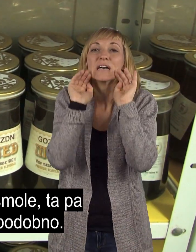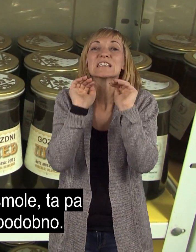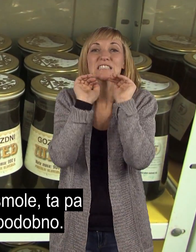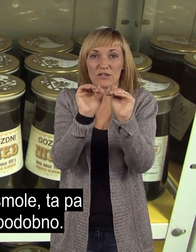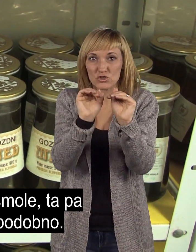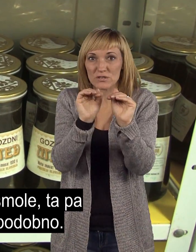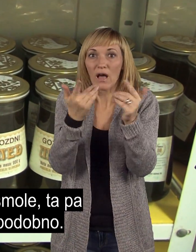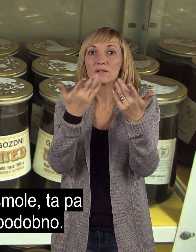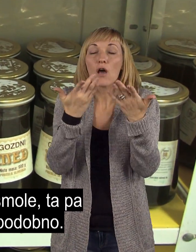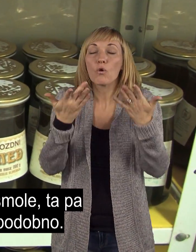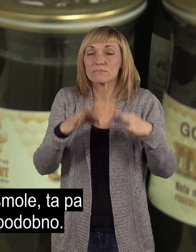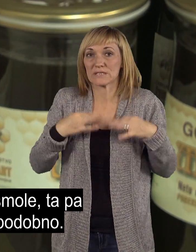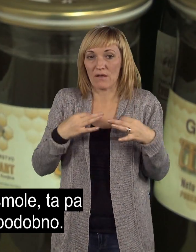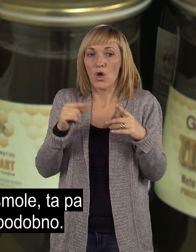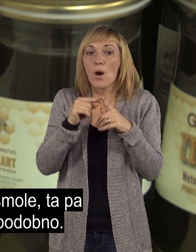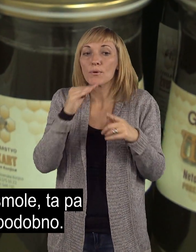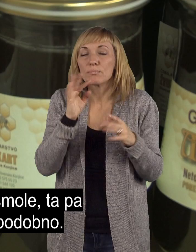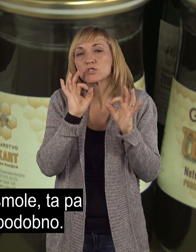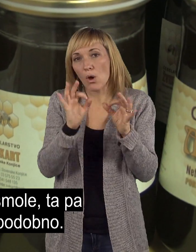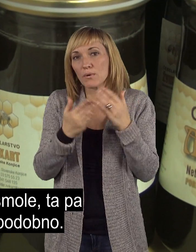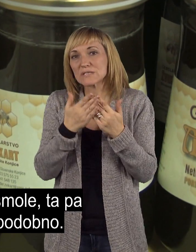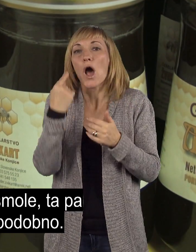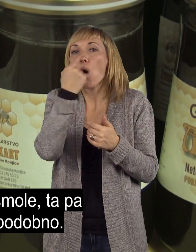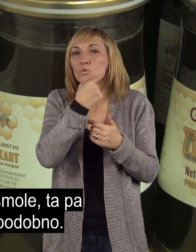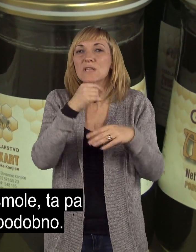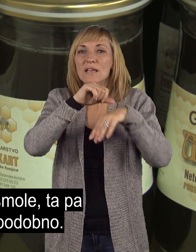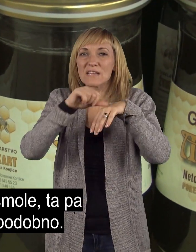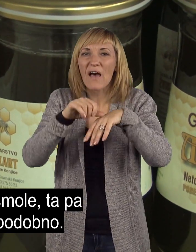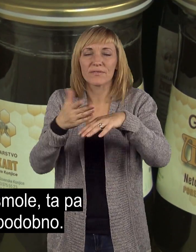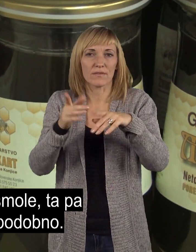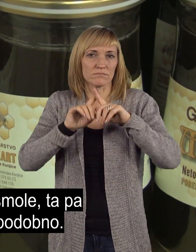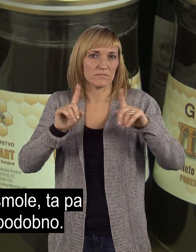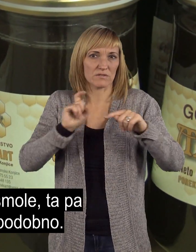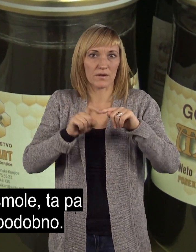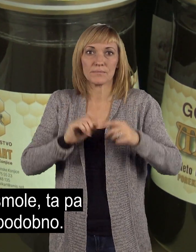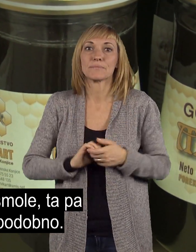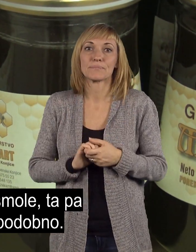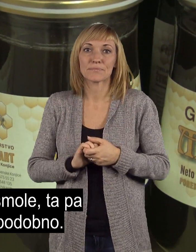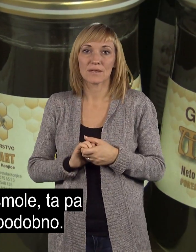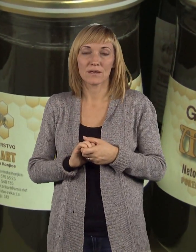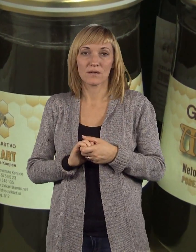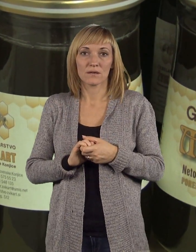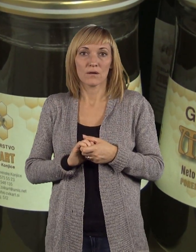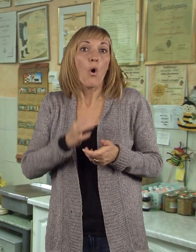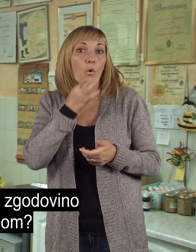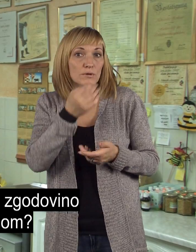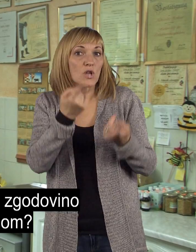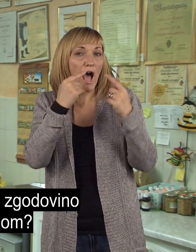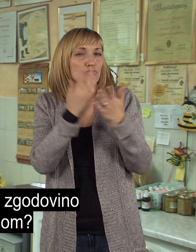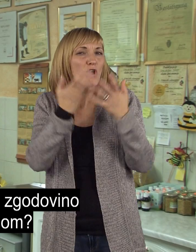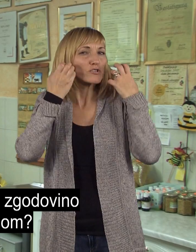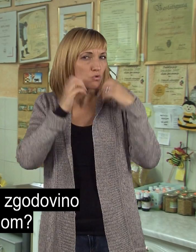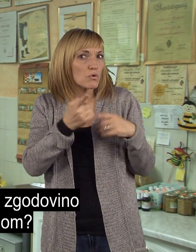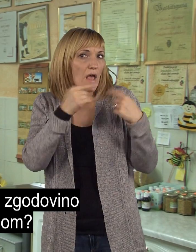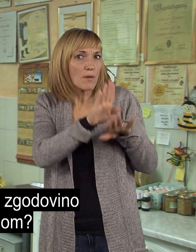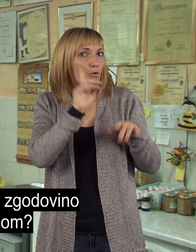začne hitro celiti. Zato je sploh priporočljiv propolis za ustno votlino in za vse rane, odrgnine in za vse ostale stvari. Pa so še že iz zgodovine,